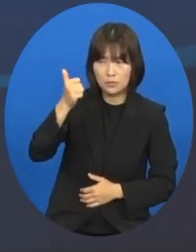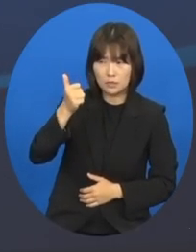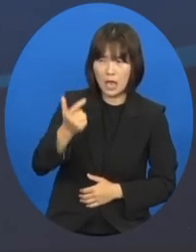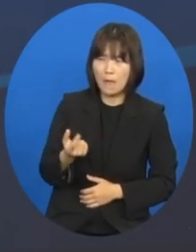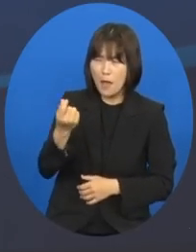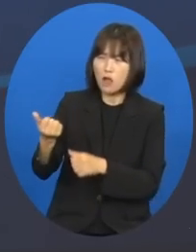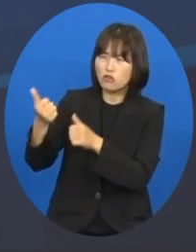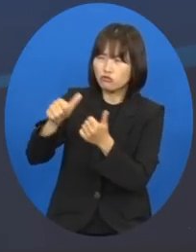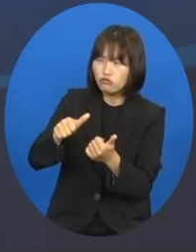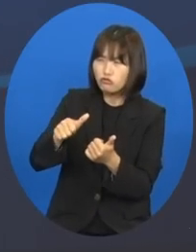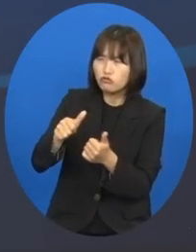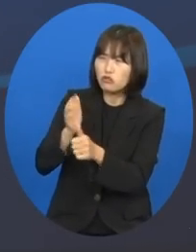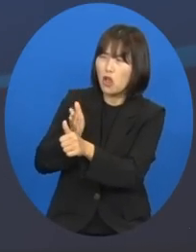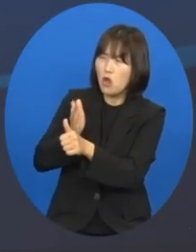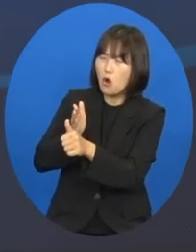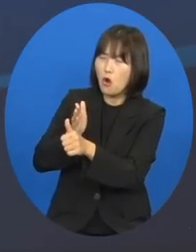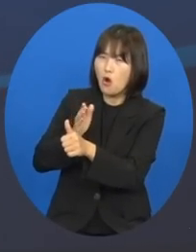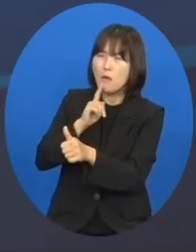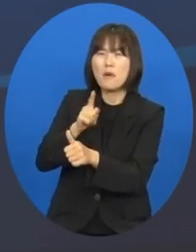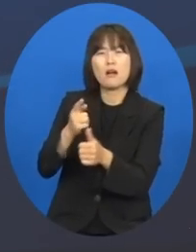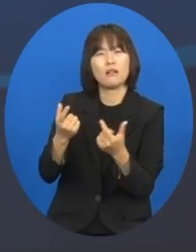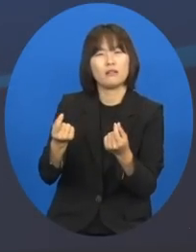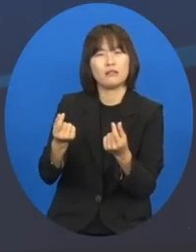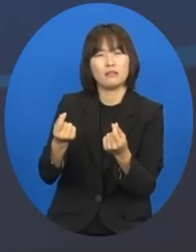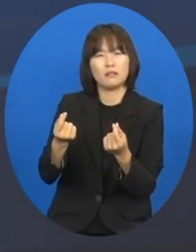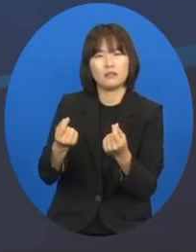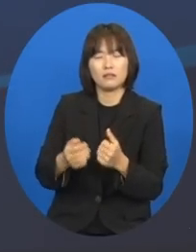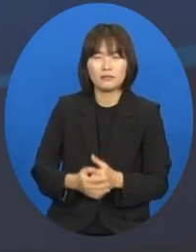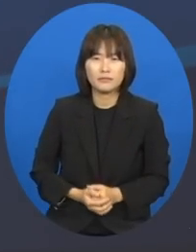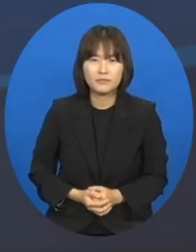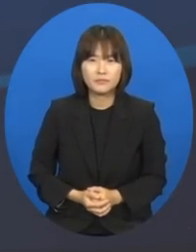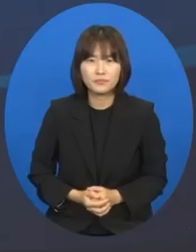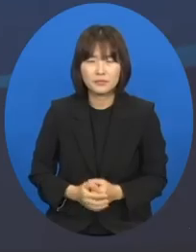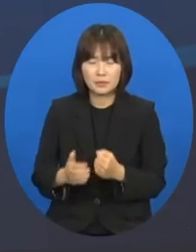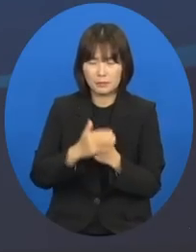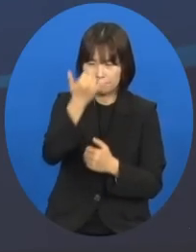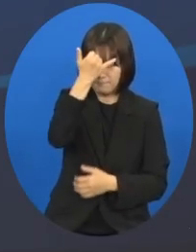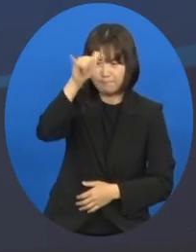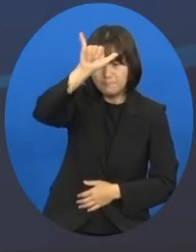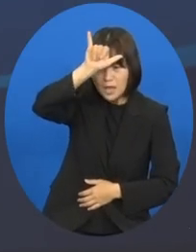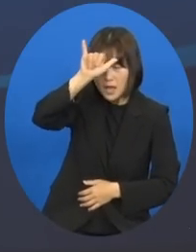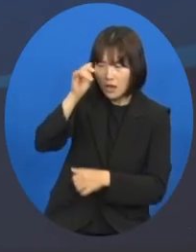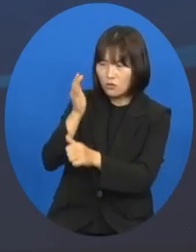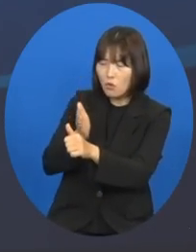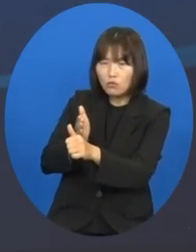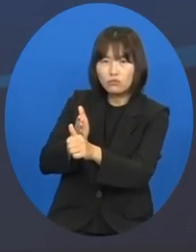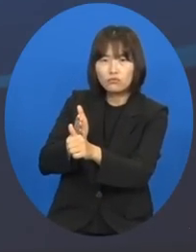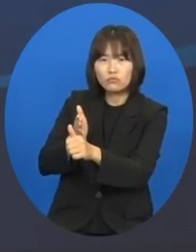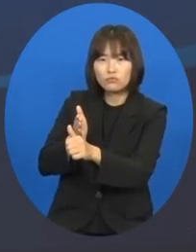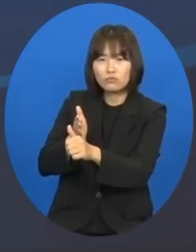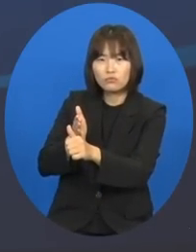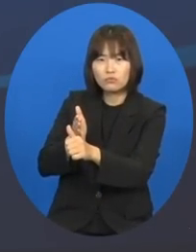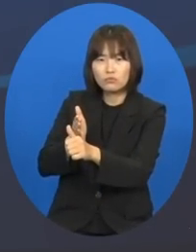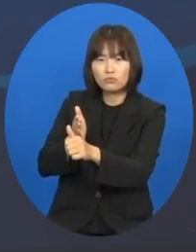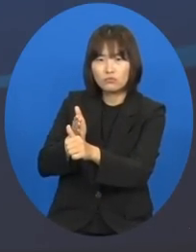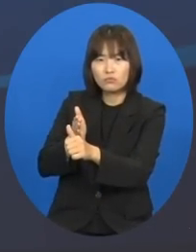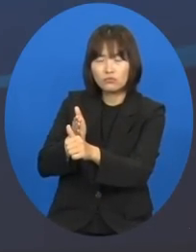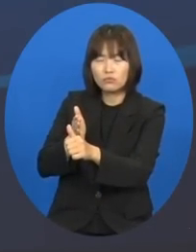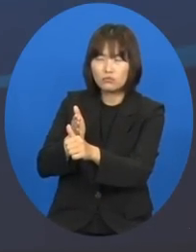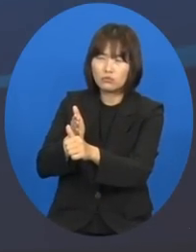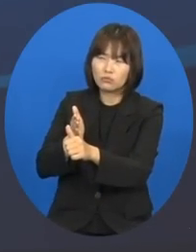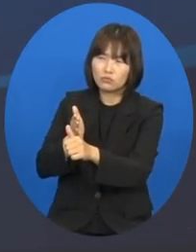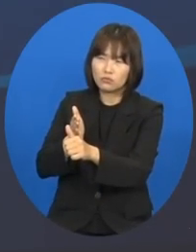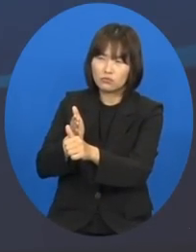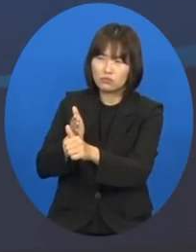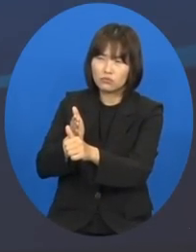빨리 죽으라는 소리와 같은 거였어요 그렇게 무례한 요구를 할 수밖에 없었던 그런 둘째의